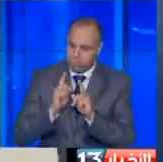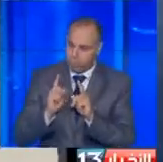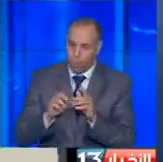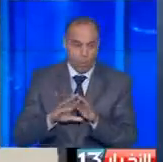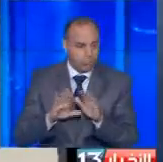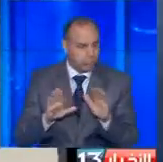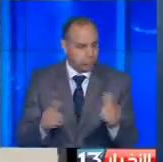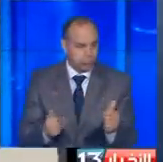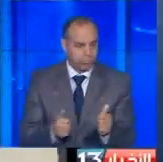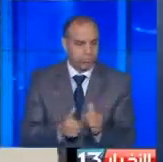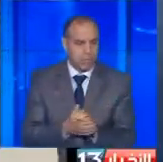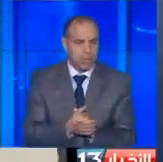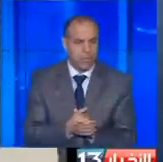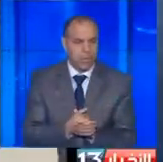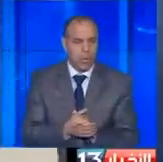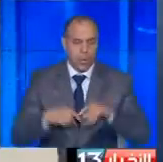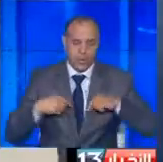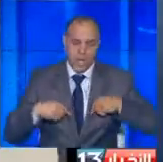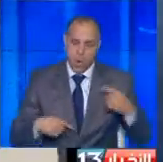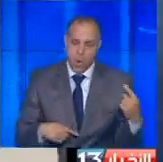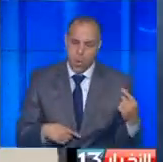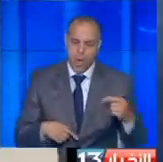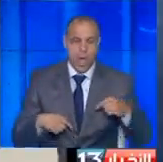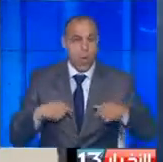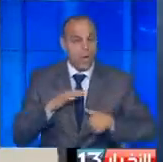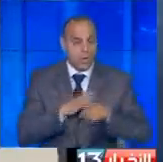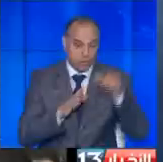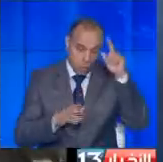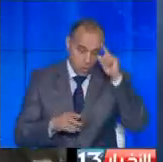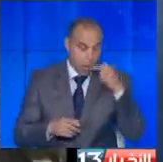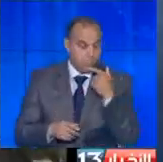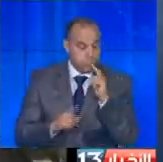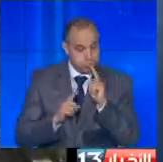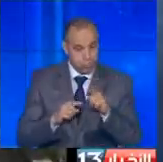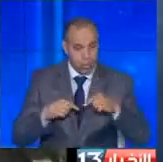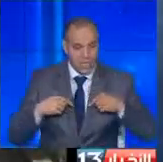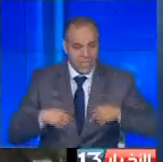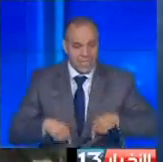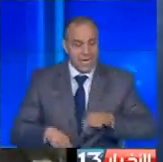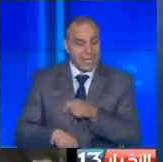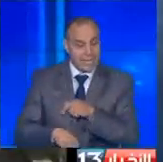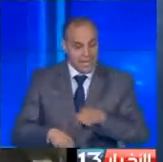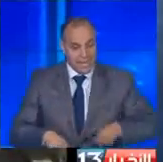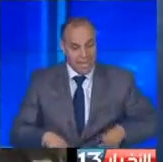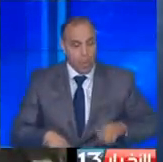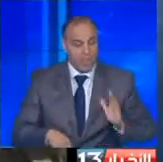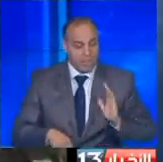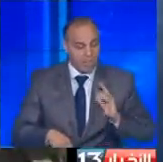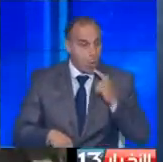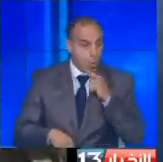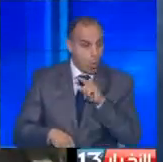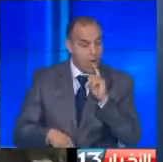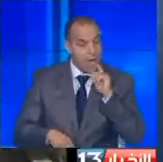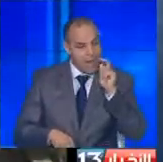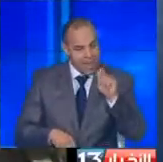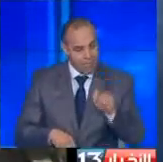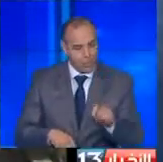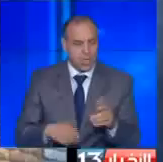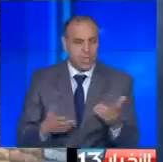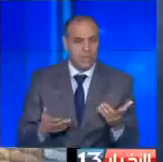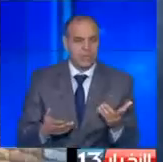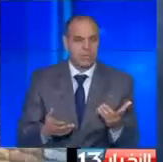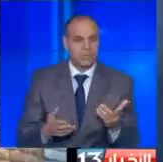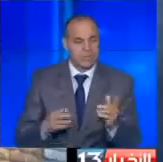كان من رئاستي الحكومة ورئاسة الجمهورية وكذلك من وزارتي الداخلية والدفاع، في ضرورة معناتها